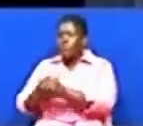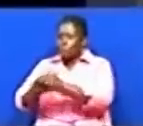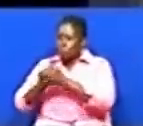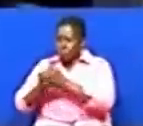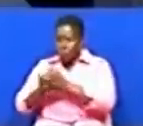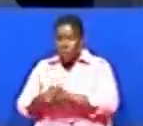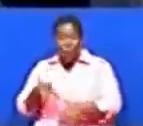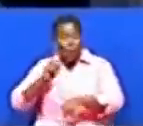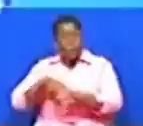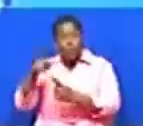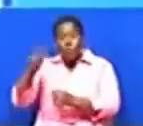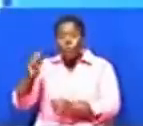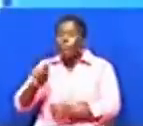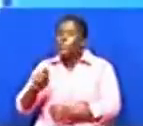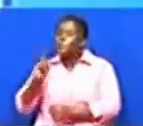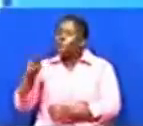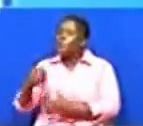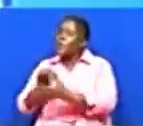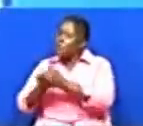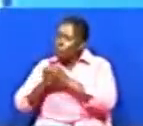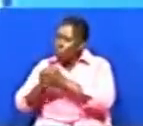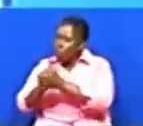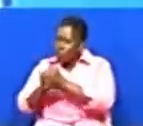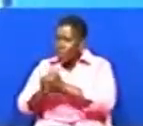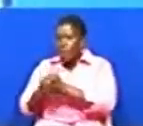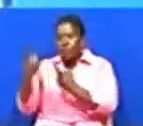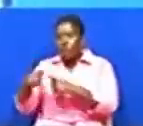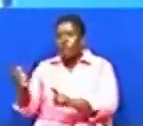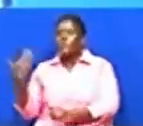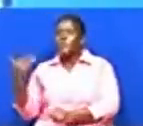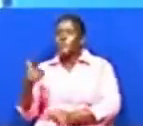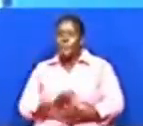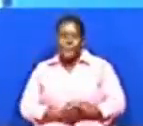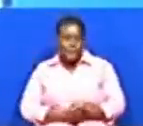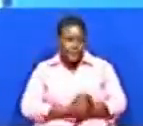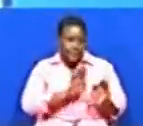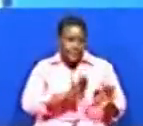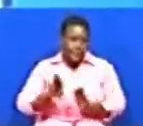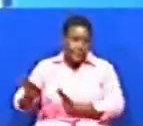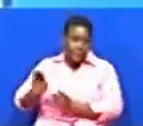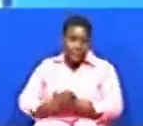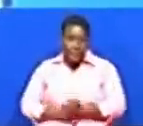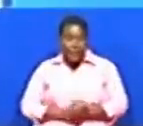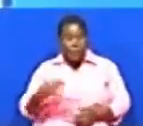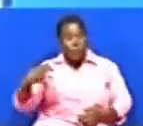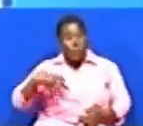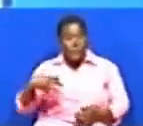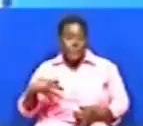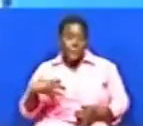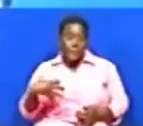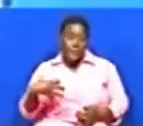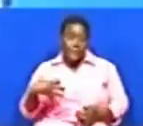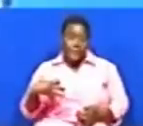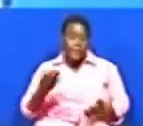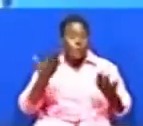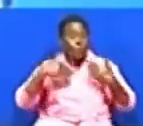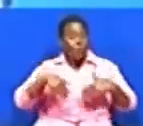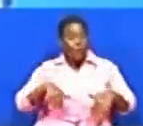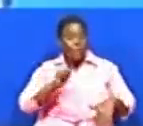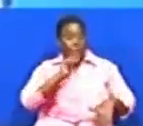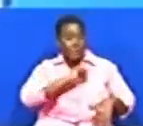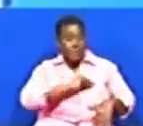wasiwe watu wamoja. Tuwafanye tumeweza uchaguzi tuwe kitu kimoja zaidi ya tulivyokuwa jana. Waziri wa Afya, Maendeleo ya Jamii, Jinsia, Wazee na Watoto, Umi